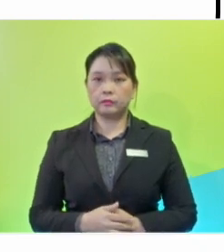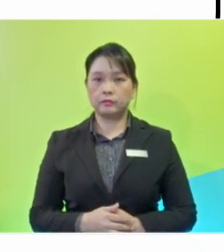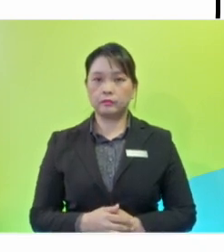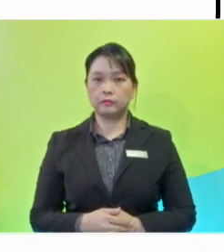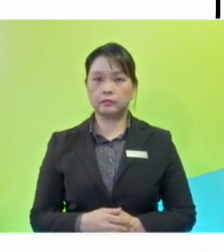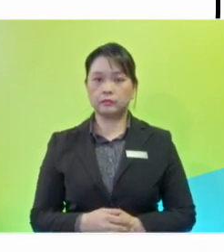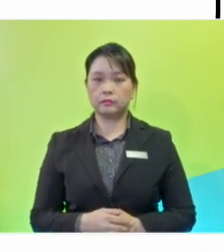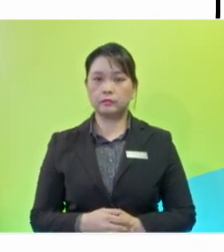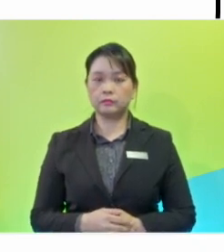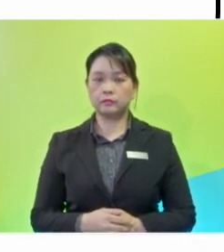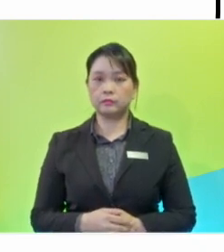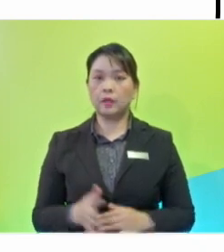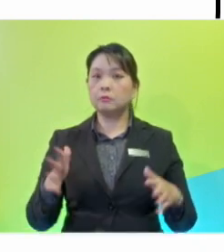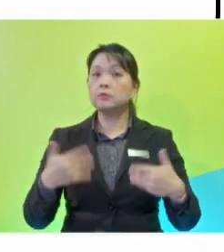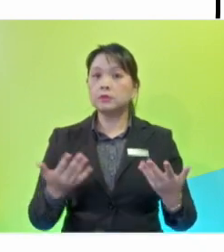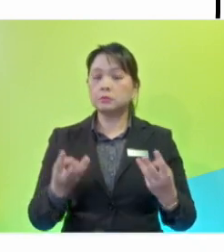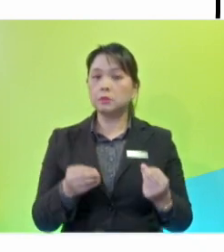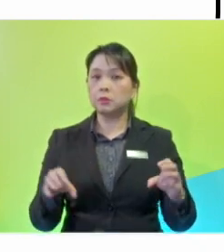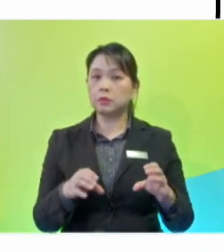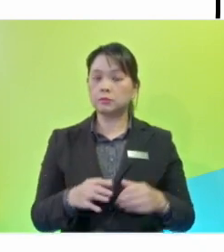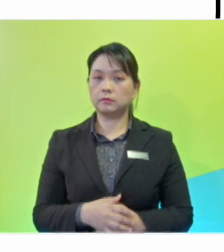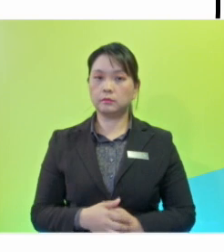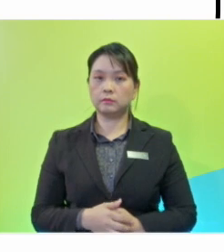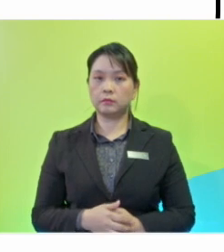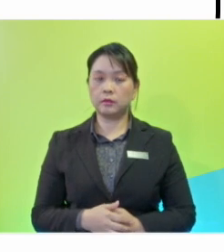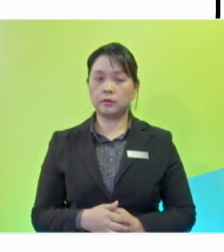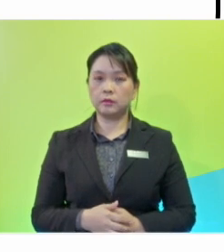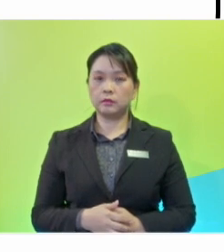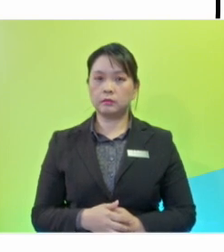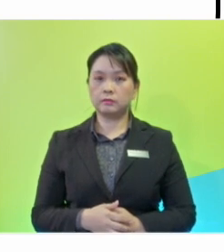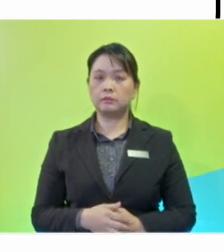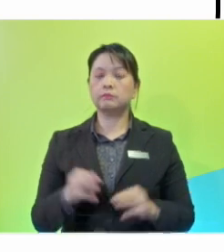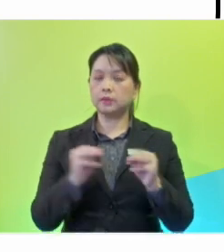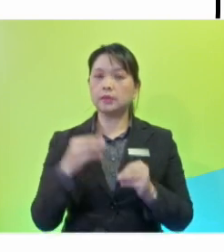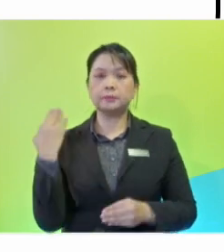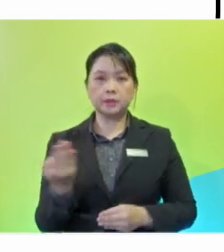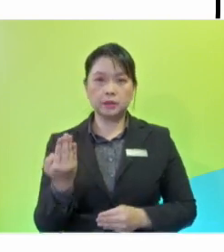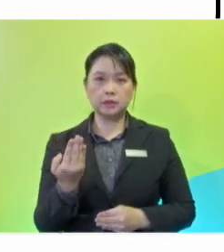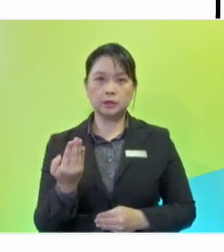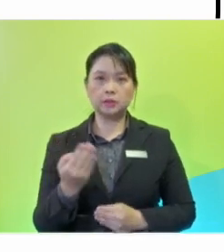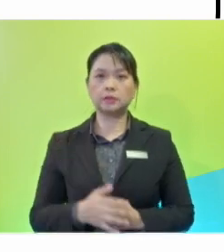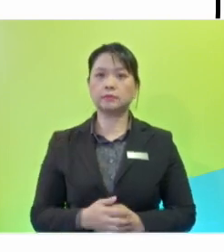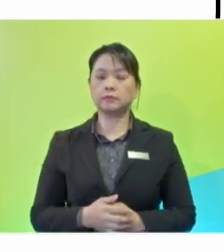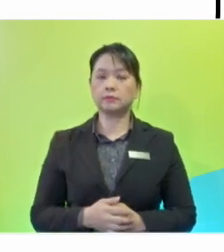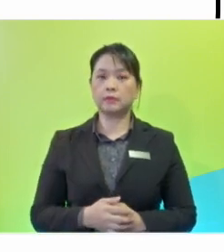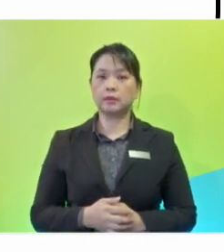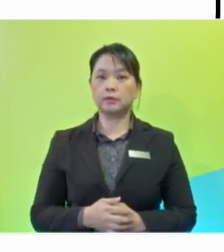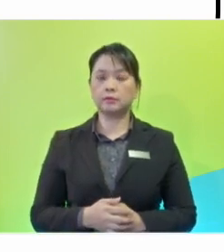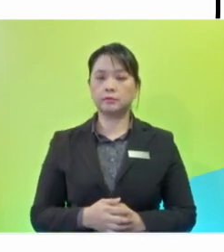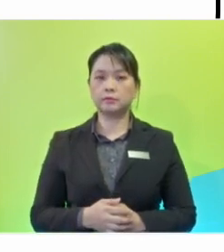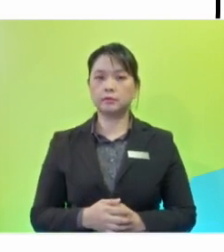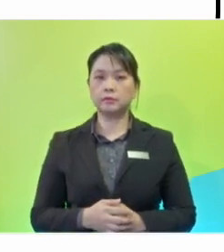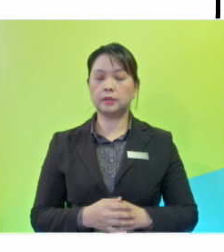5 semacamnya ketidak sesuai so kita akan pindah macam biasa nilai 3 di bawah kita akan dibawa ke kanan